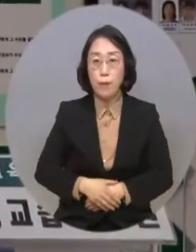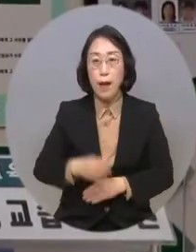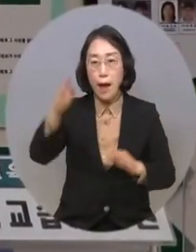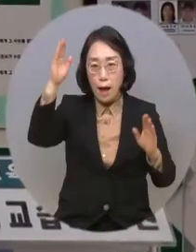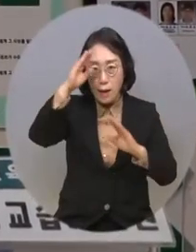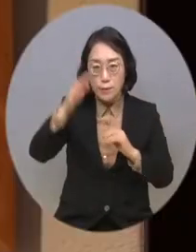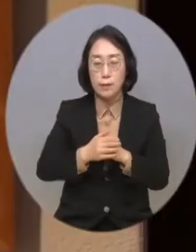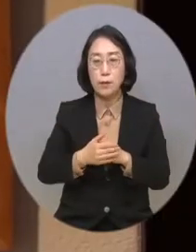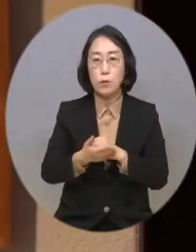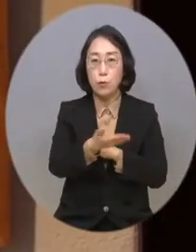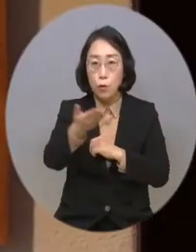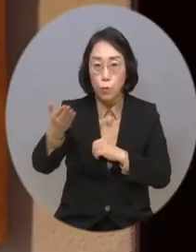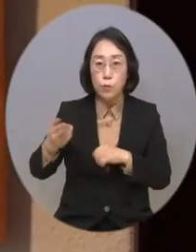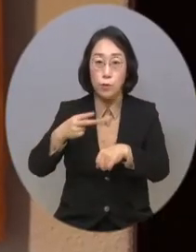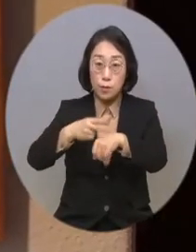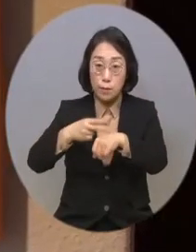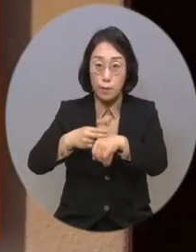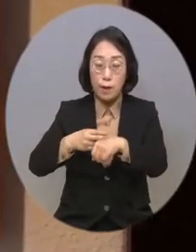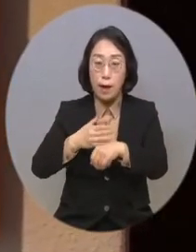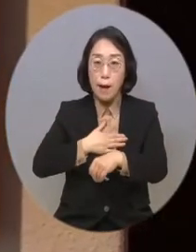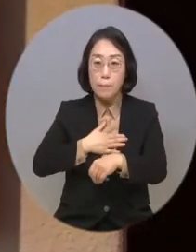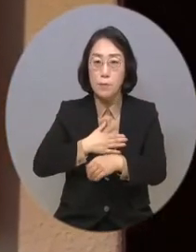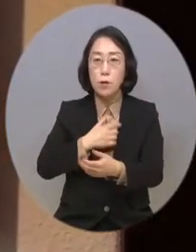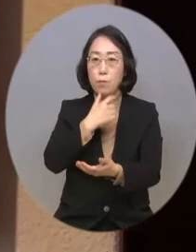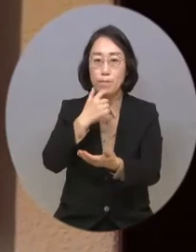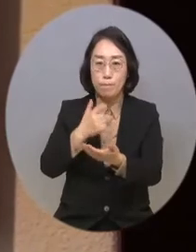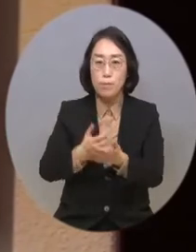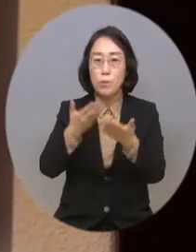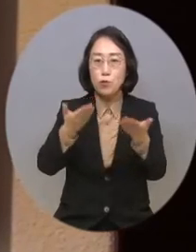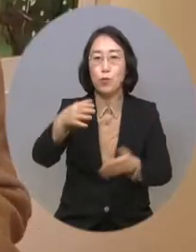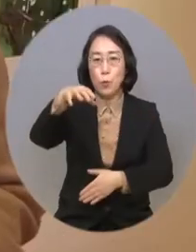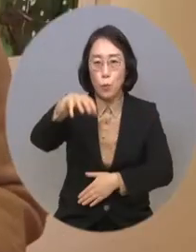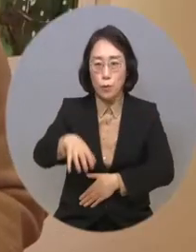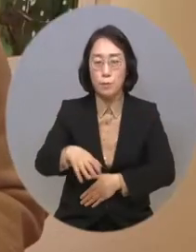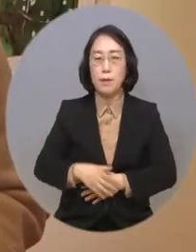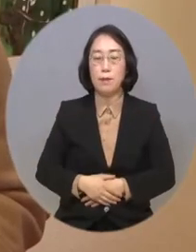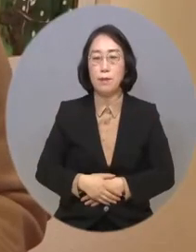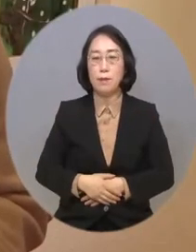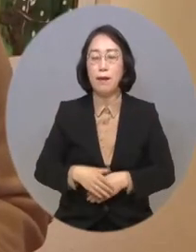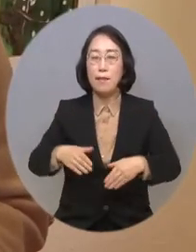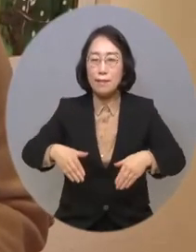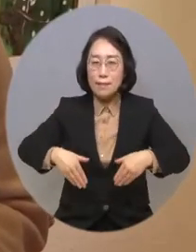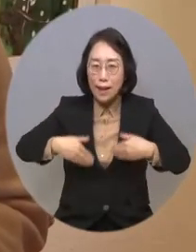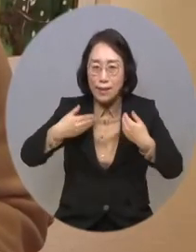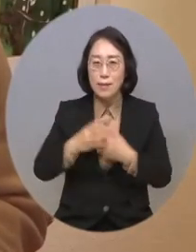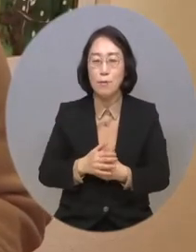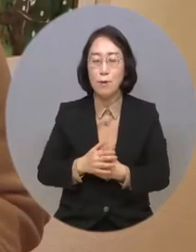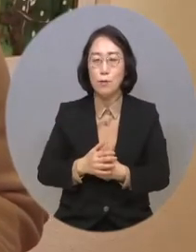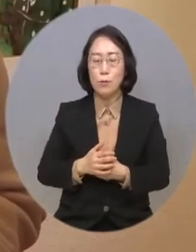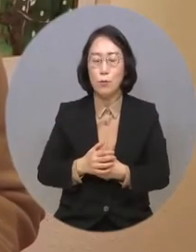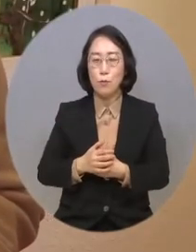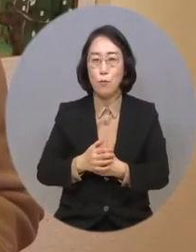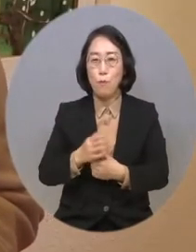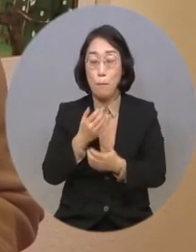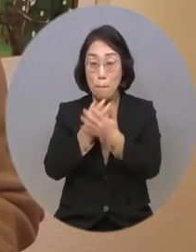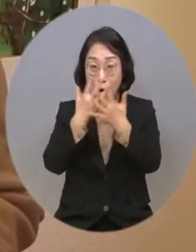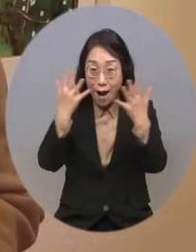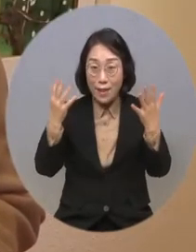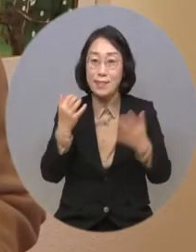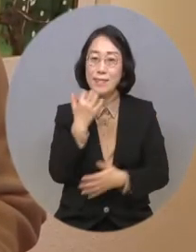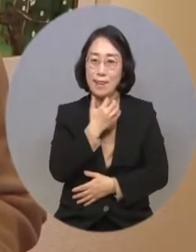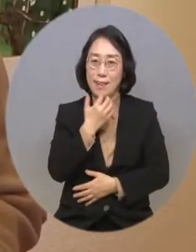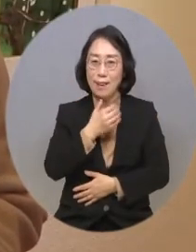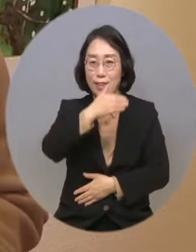교직원들에게 감성을 일깨워주는 장소로 거듭나고 있습니다. 따스하면서도 화려한 색감으로 봄을 재촉하는